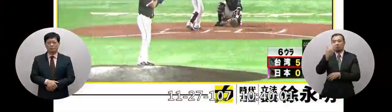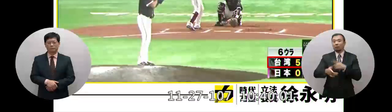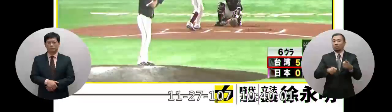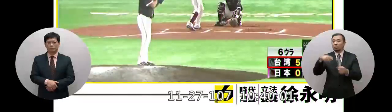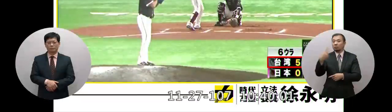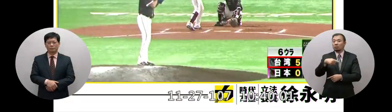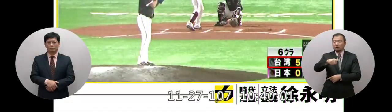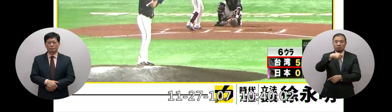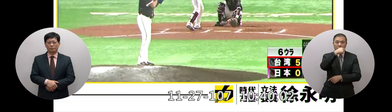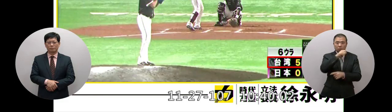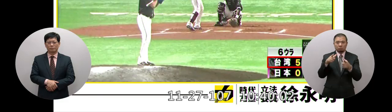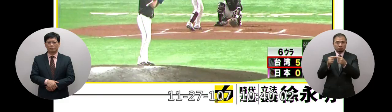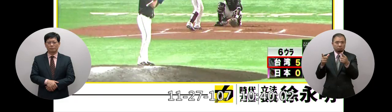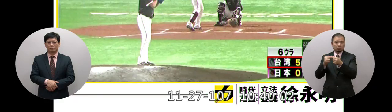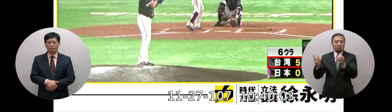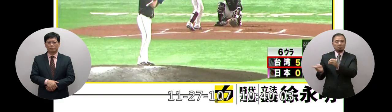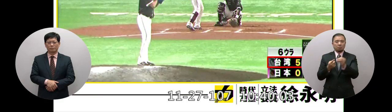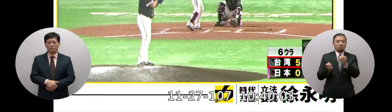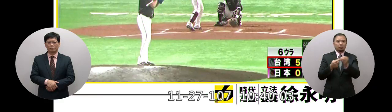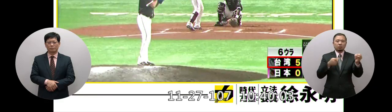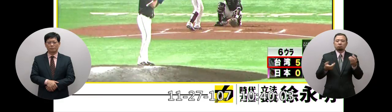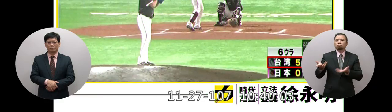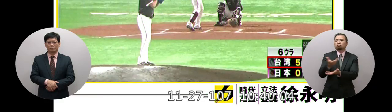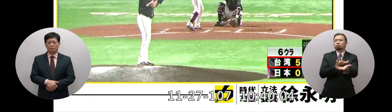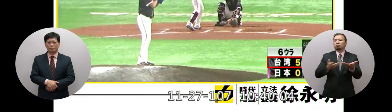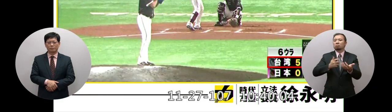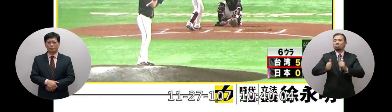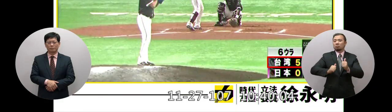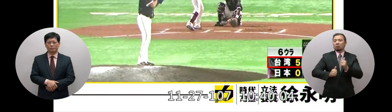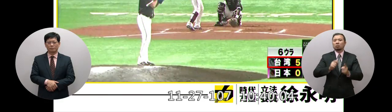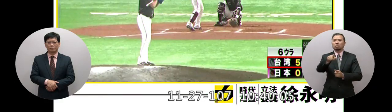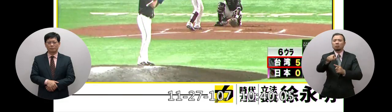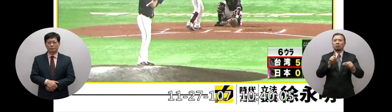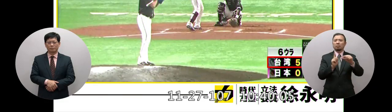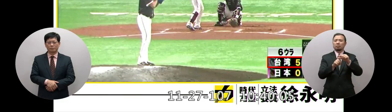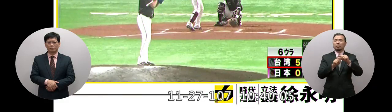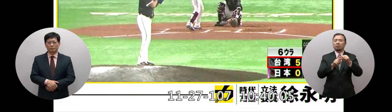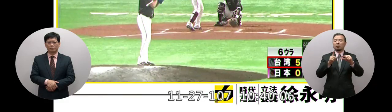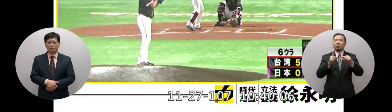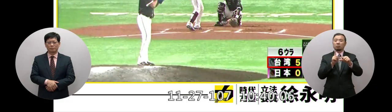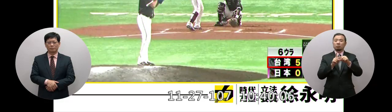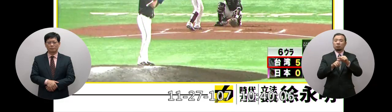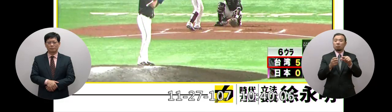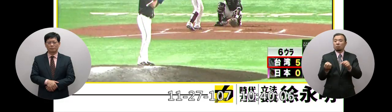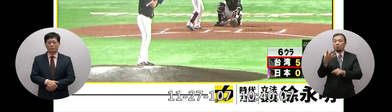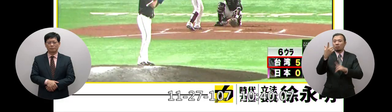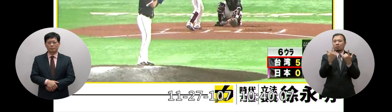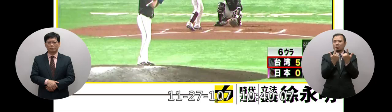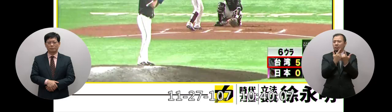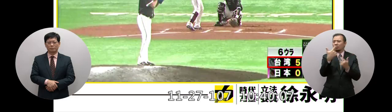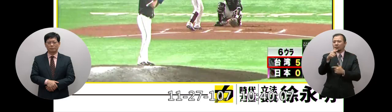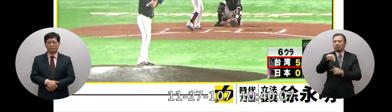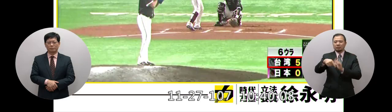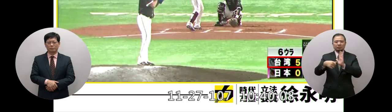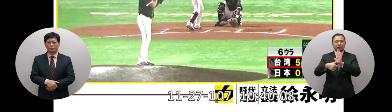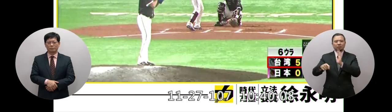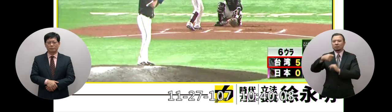赛，这是日本的转播，上面在讲不是中华台北，上面讲的是台湾。